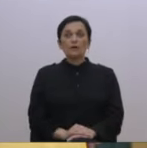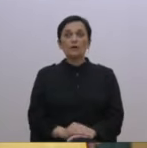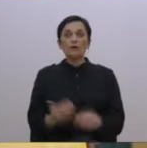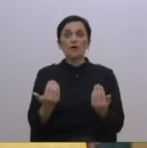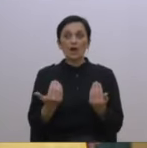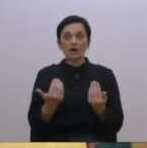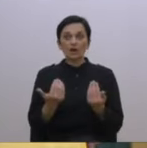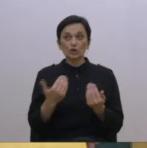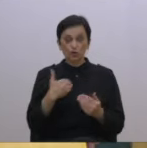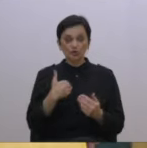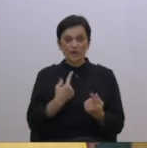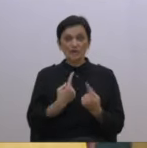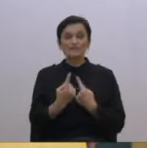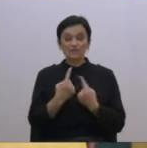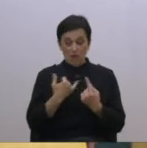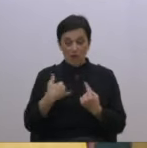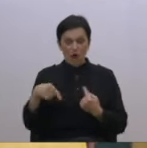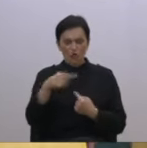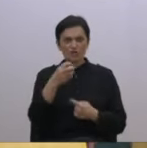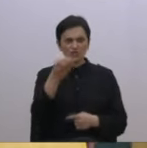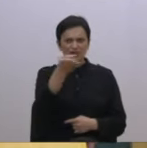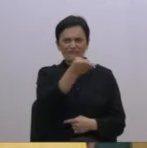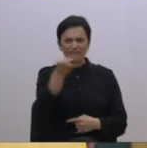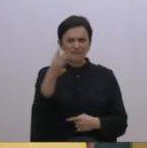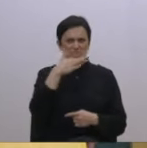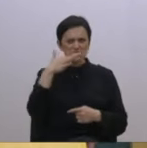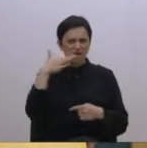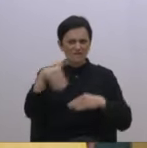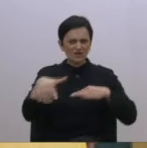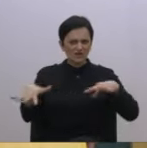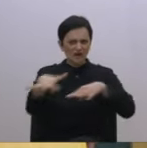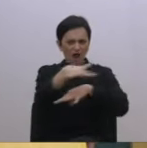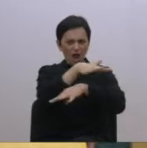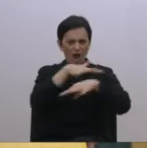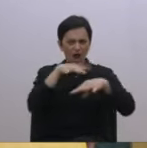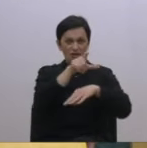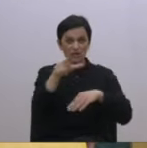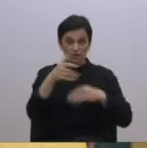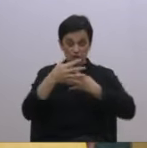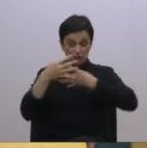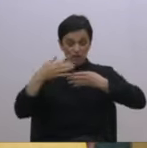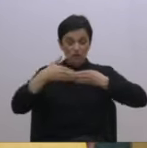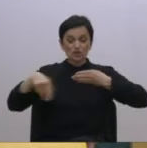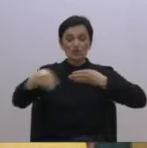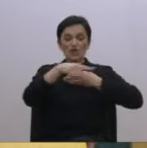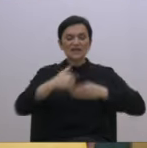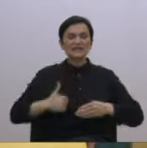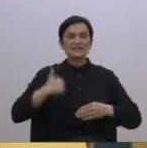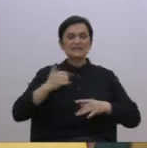ეხლა სანამ ჩვენ აქ ვსაუბრობთ, კიდევ ბევრი ხალხია შეკრებილი გარეთ. ამ შენობის გარეთ არის ღირსების